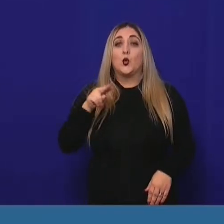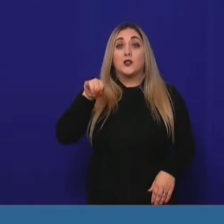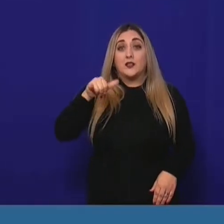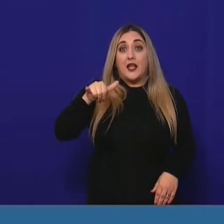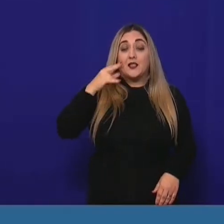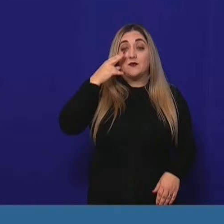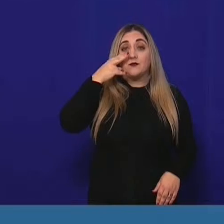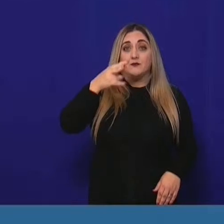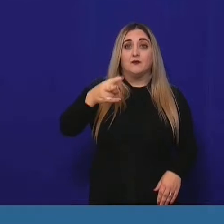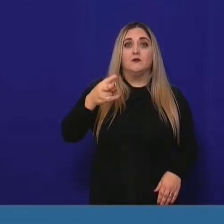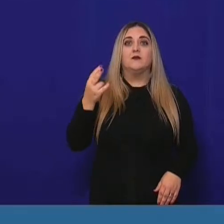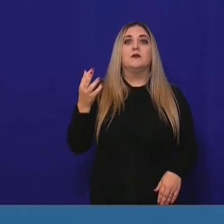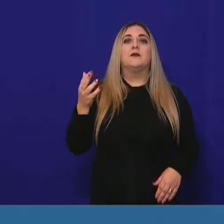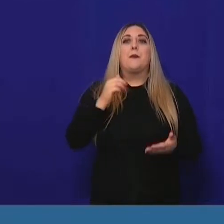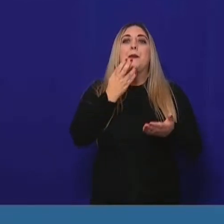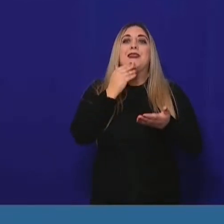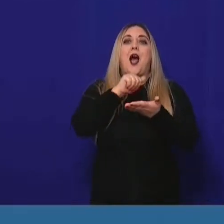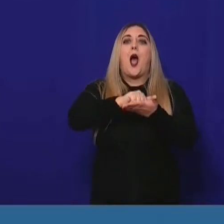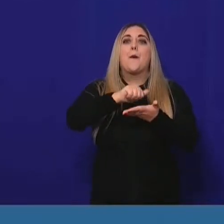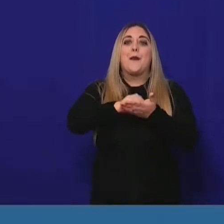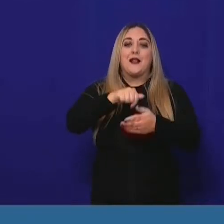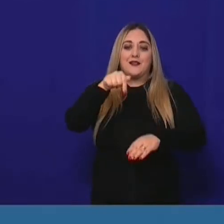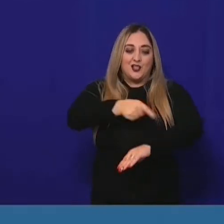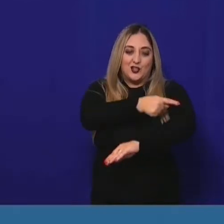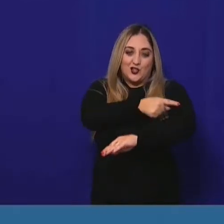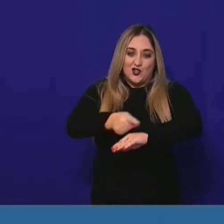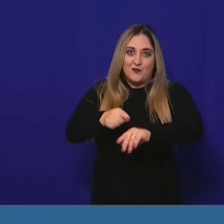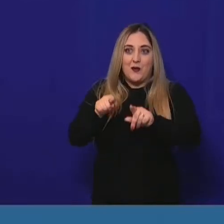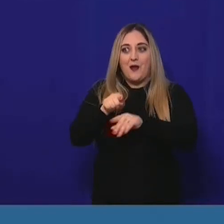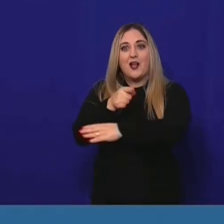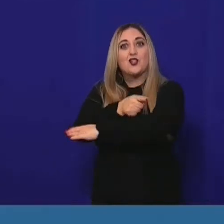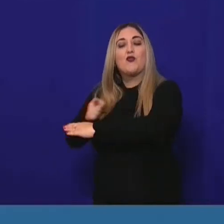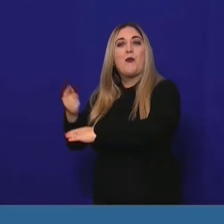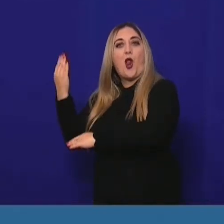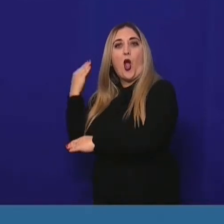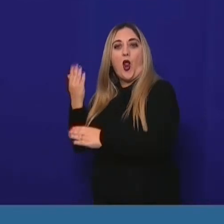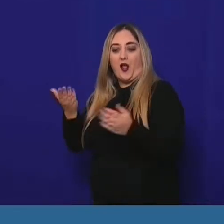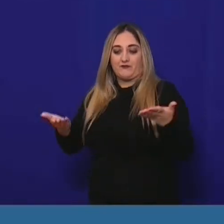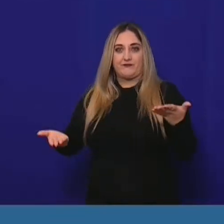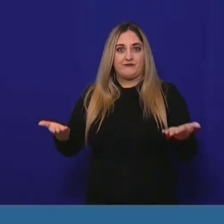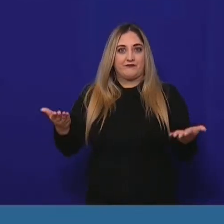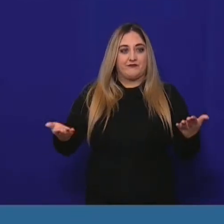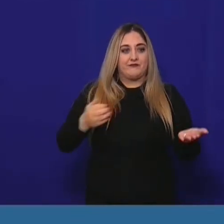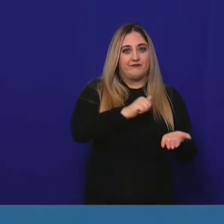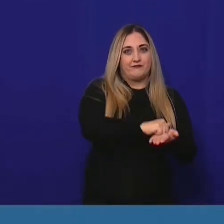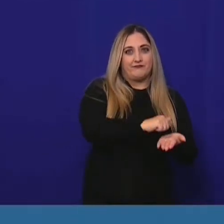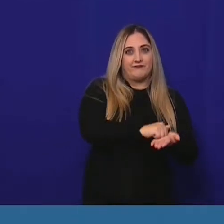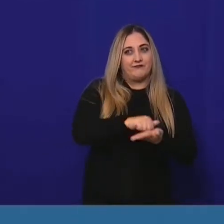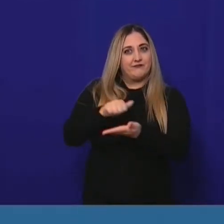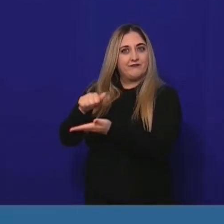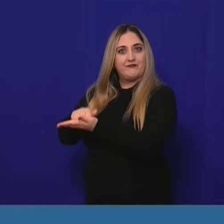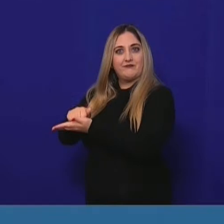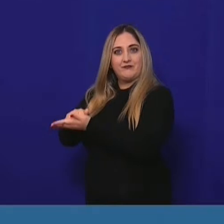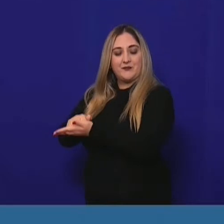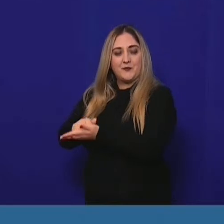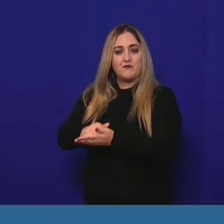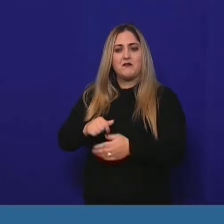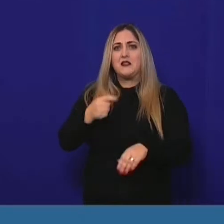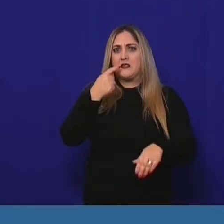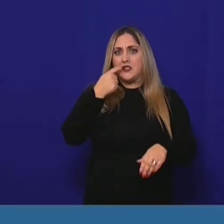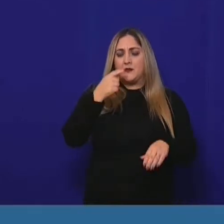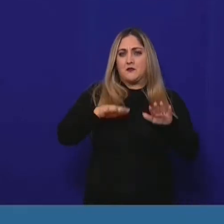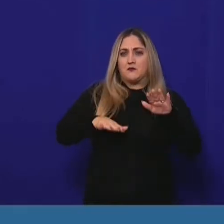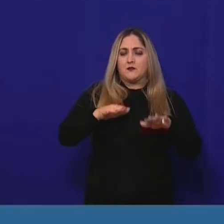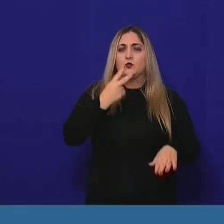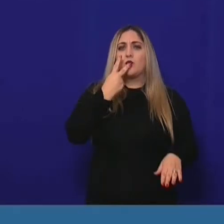qegħdin naraw ukoll każijiet imqablin mal-ġimgħat ta' qabel tajjeb niftakru wkoll li avolja għandek il-peak bejn 25 u